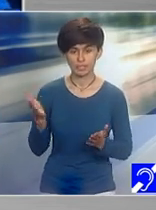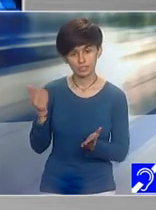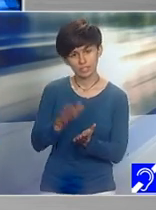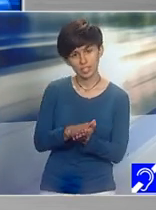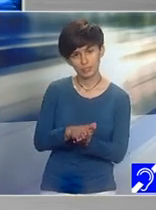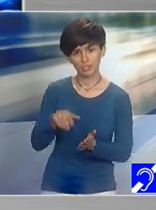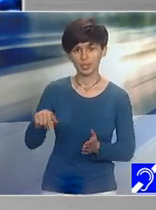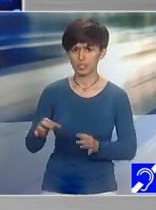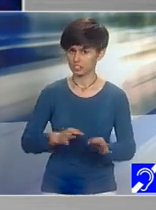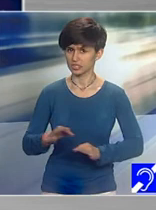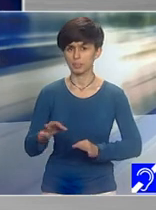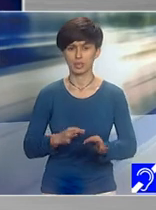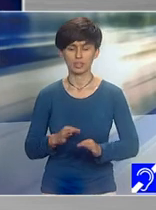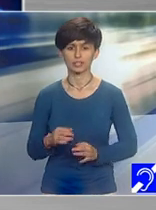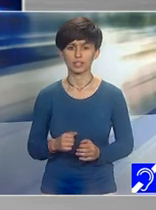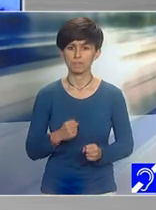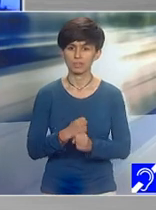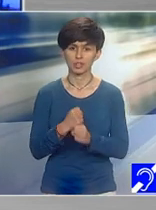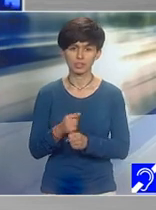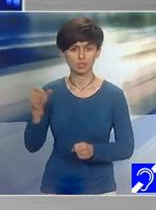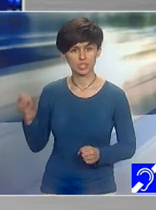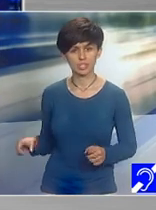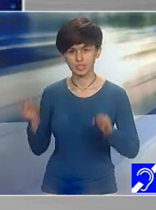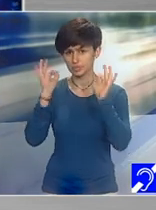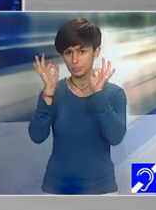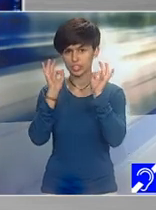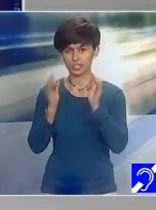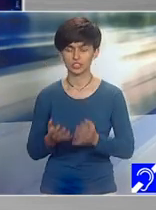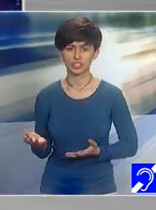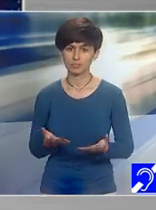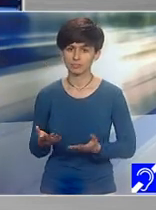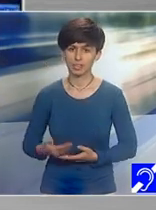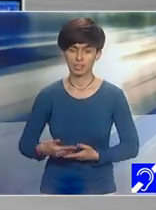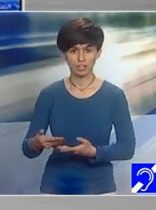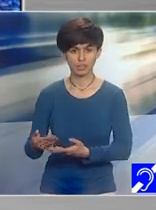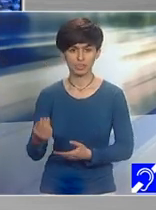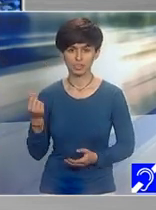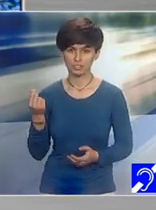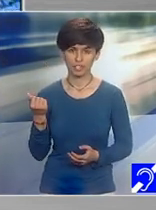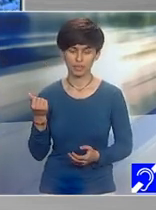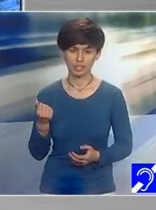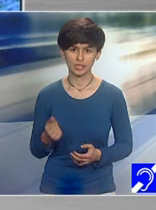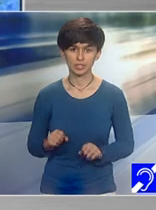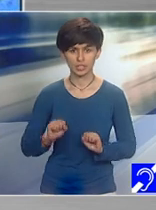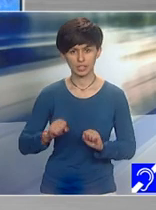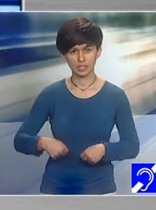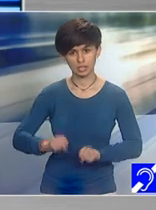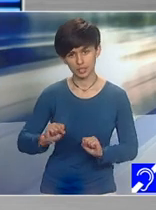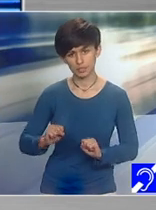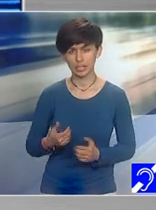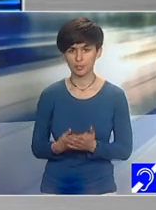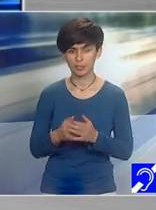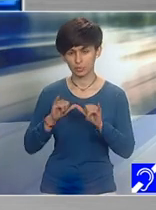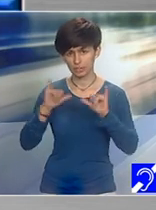aceste planuri elaborate de specialiști care au costat niște bani, într-adevăr, de la Banca Europeană pentru